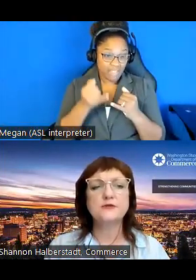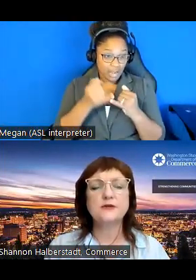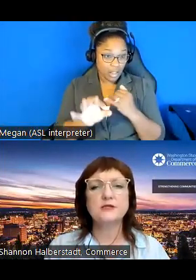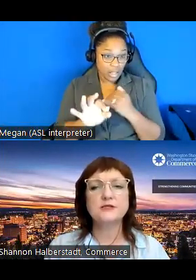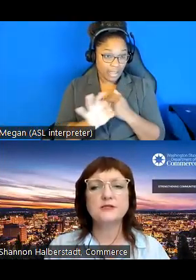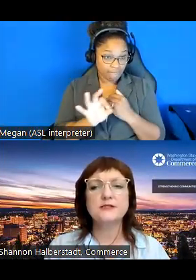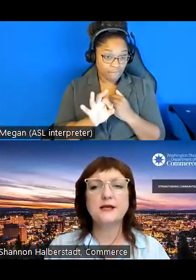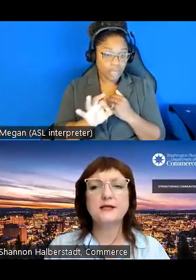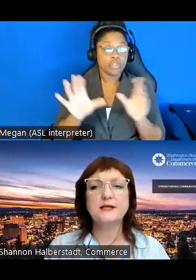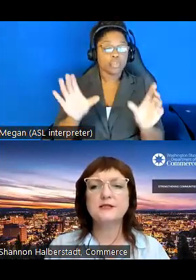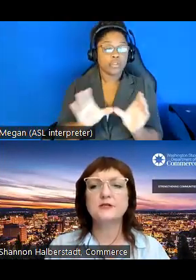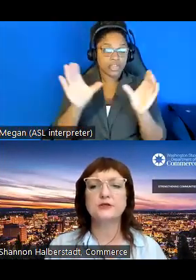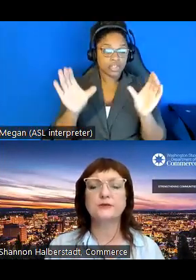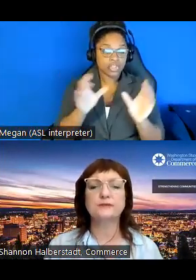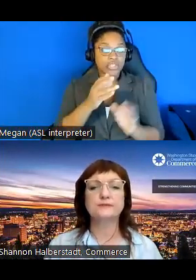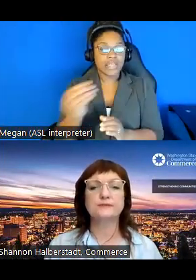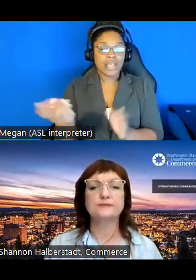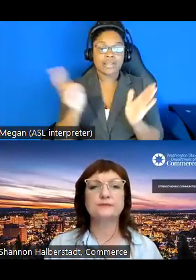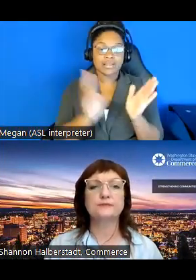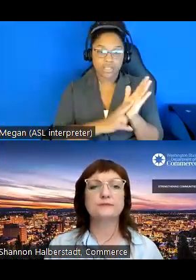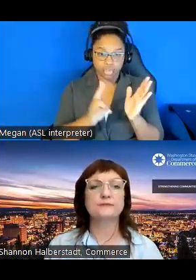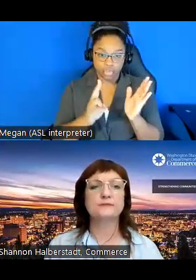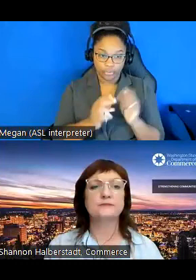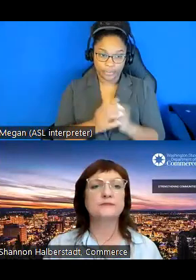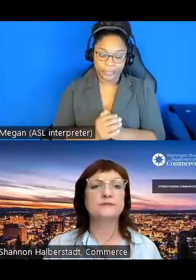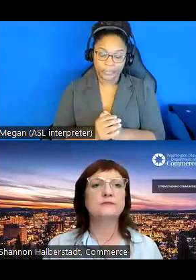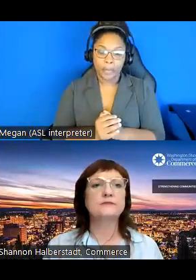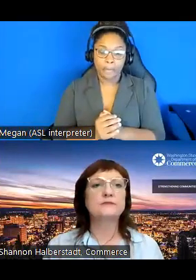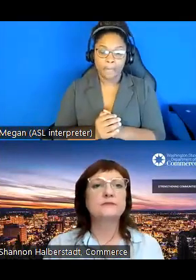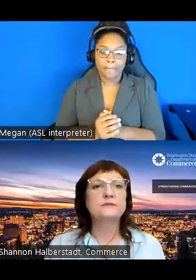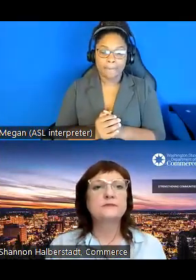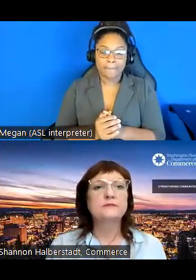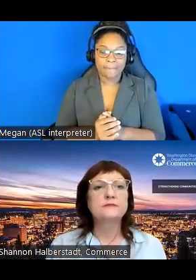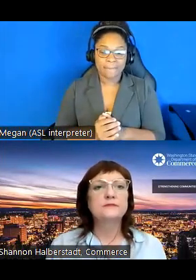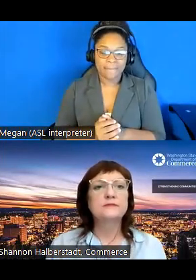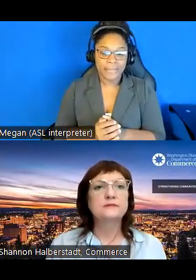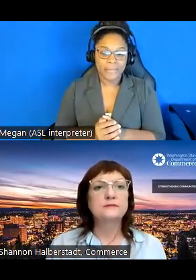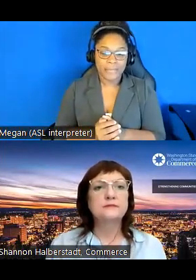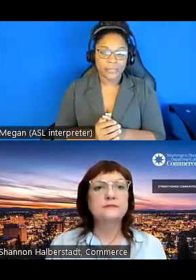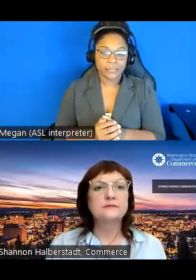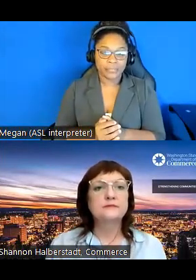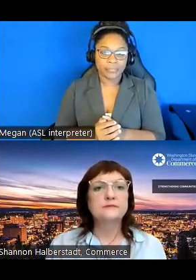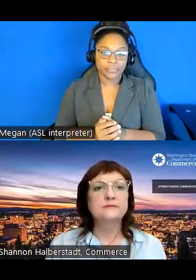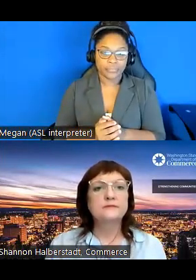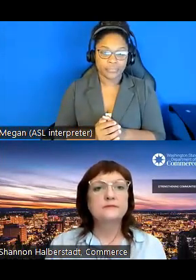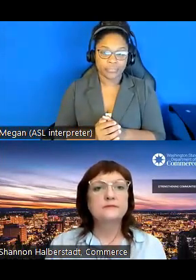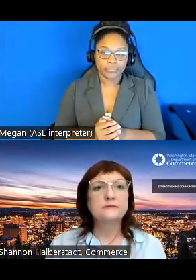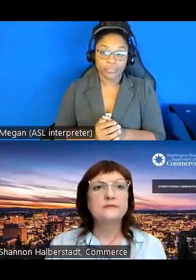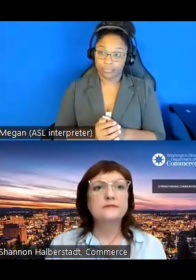재정적 문서, 마지막으로 자격증이 있습니다.